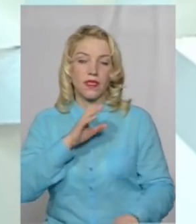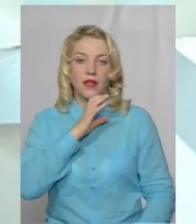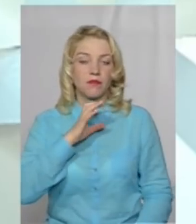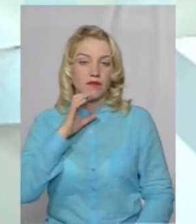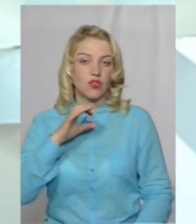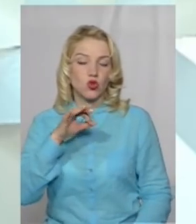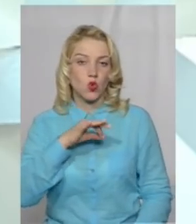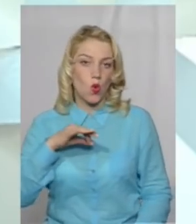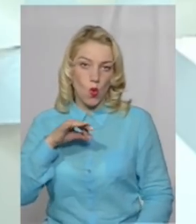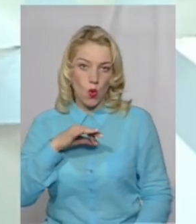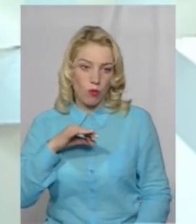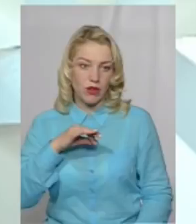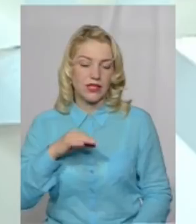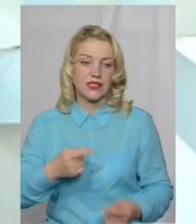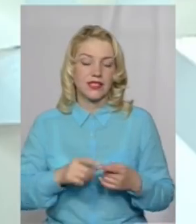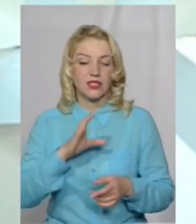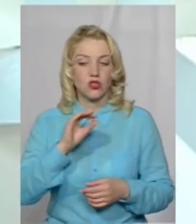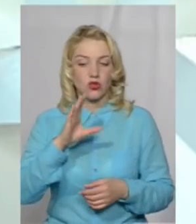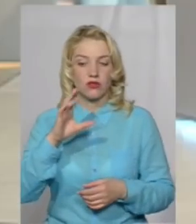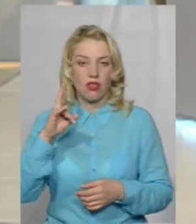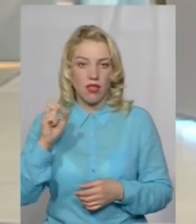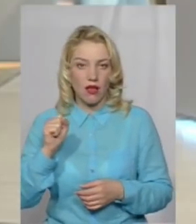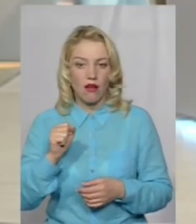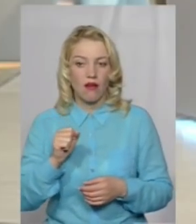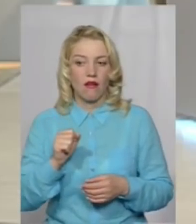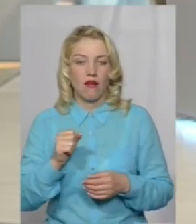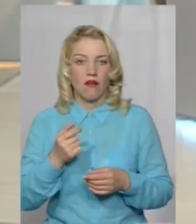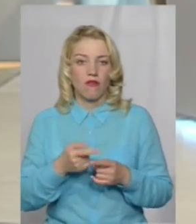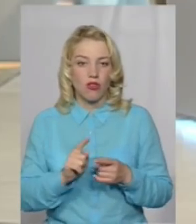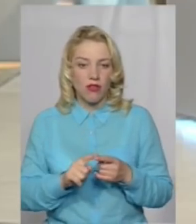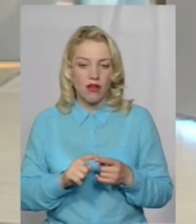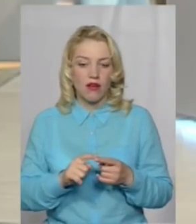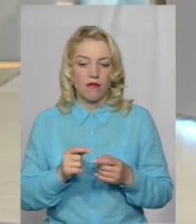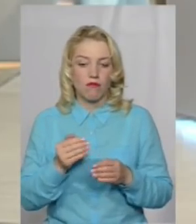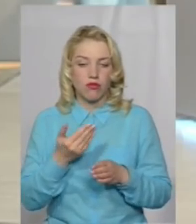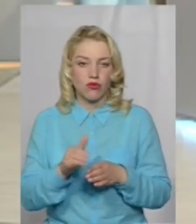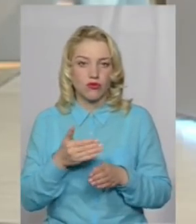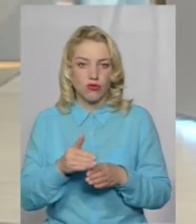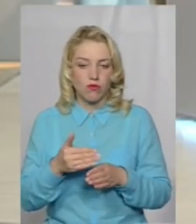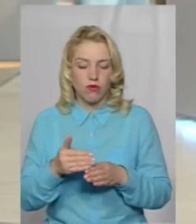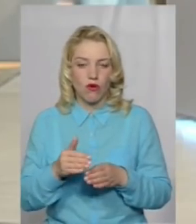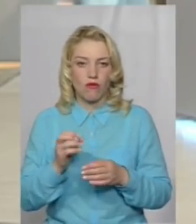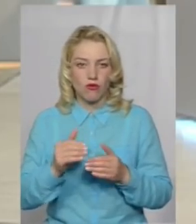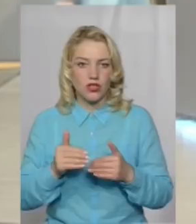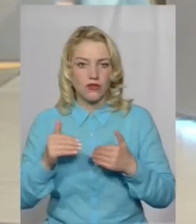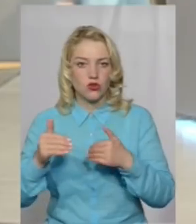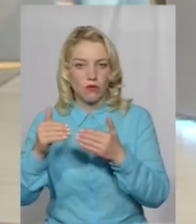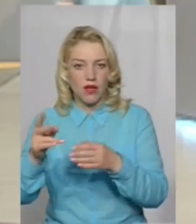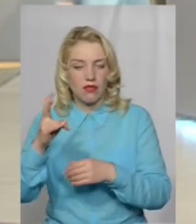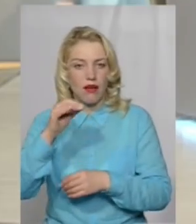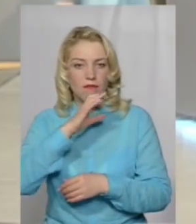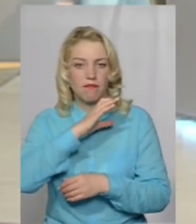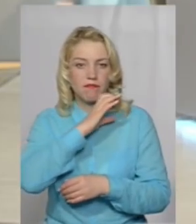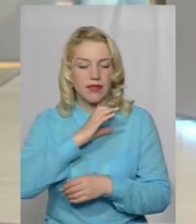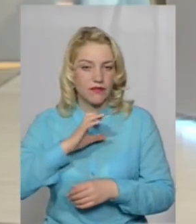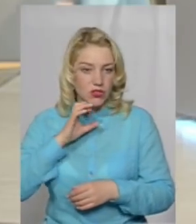північній області основна лісоутворююча порода сосна, вона поступово відступає на північ, так? Цей процес тягнеться вже десятиліттями, і ми,